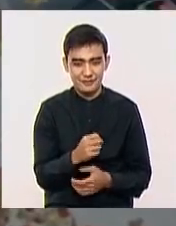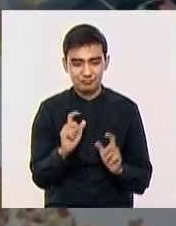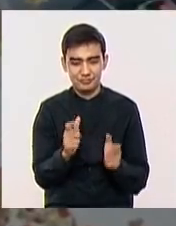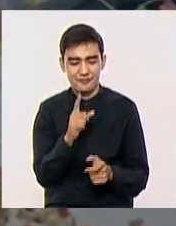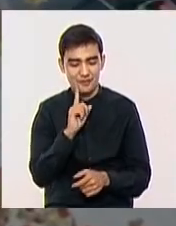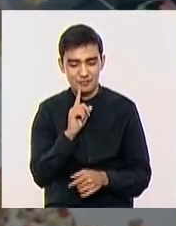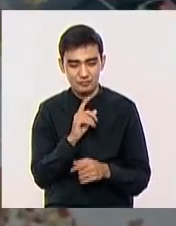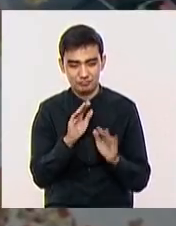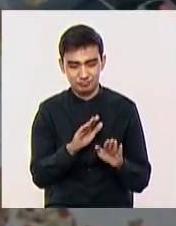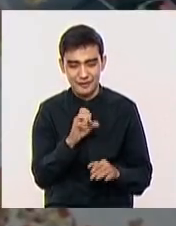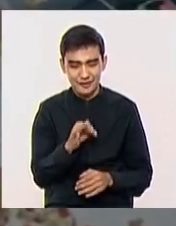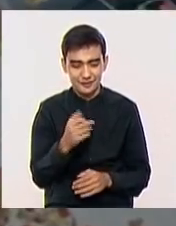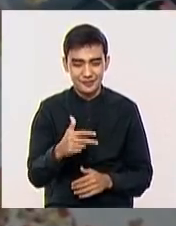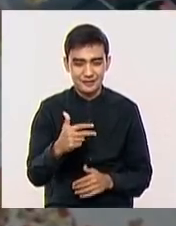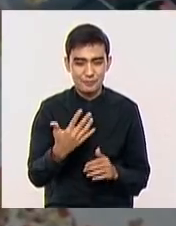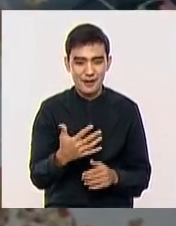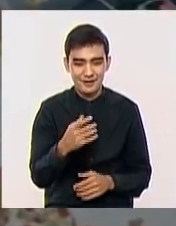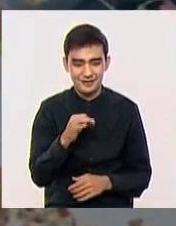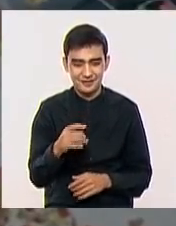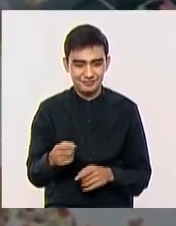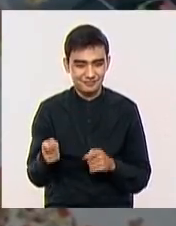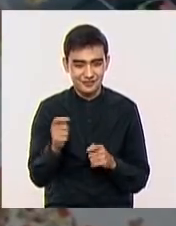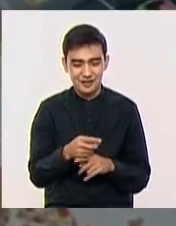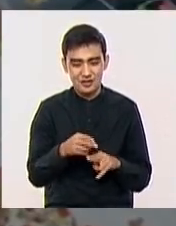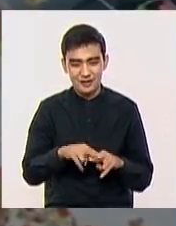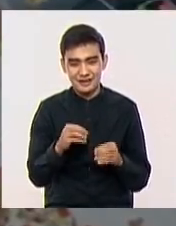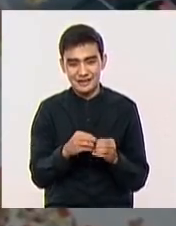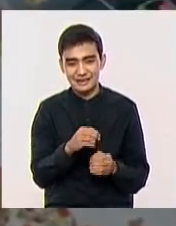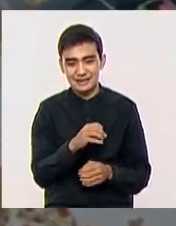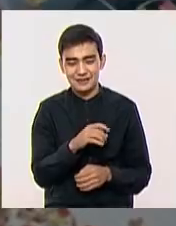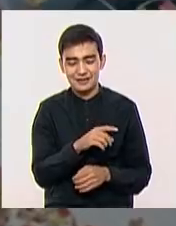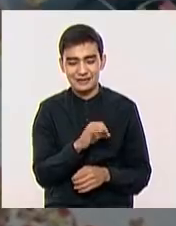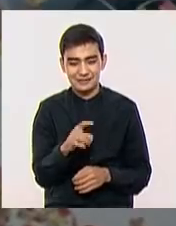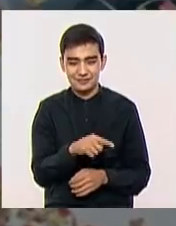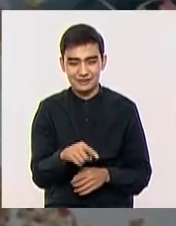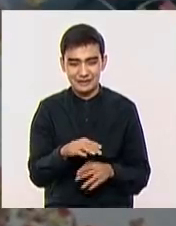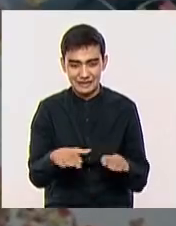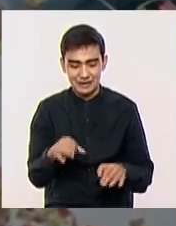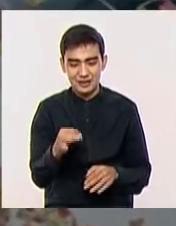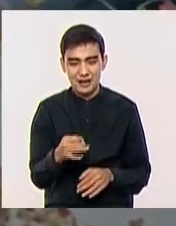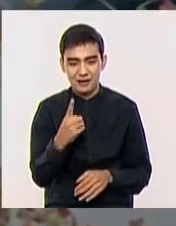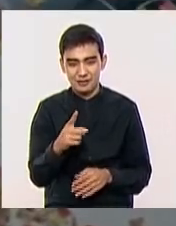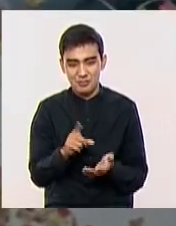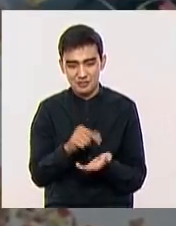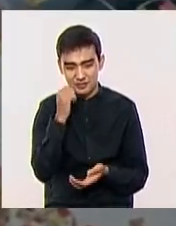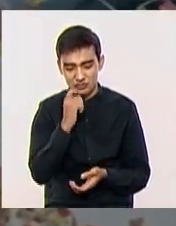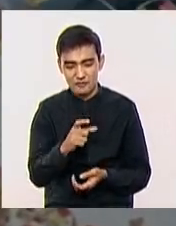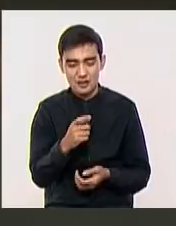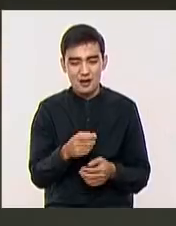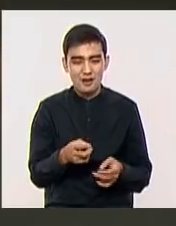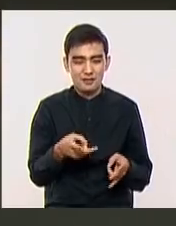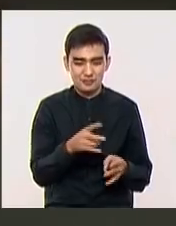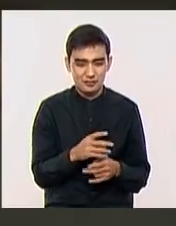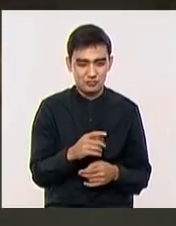карантин. Известно, что из 35 переселенцев 10 это дети, один пенсионер и остальные взрослые трудоспособные люди.